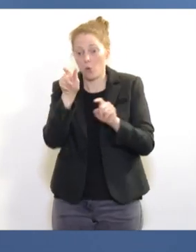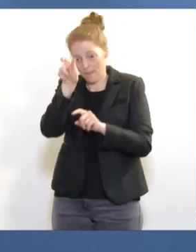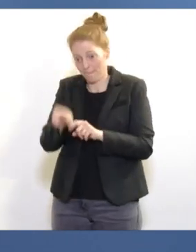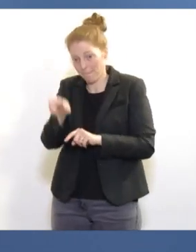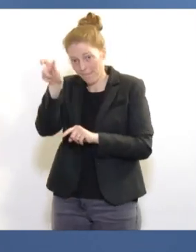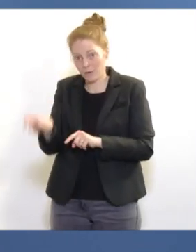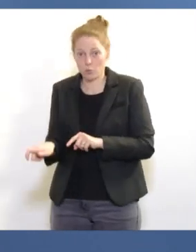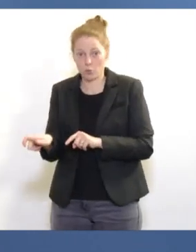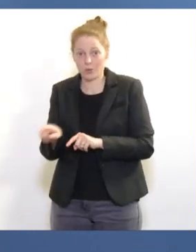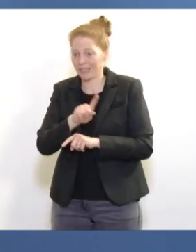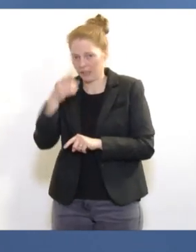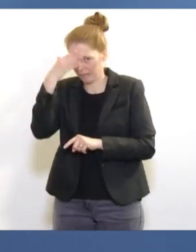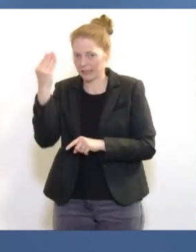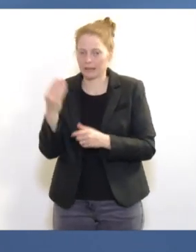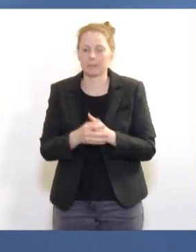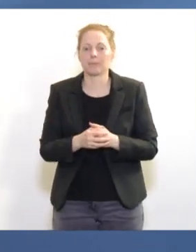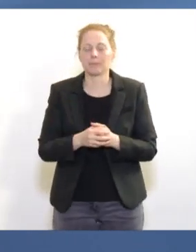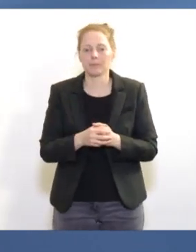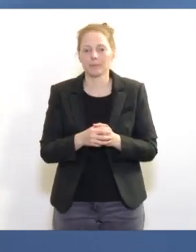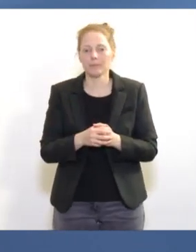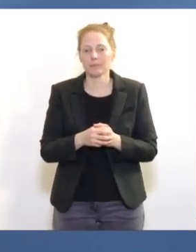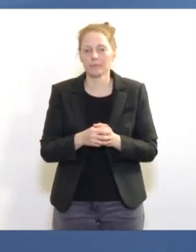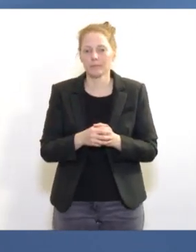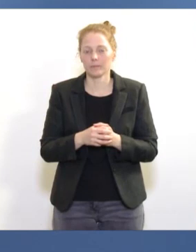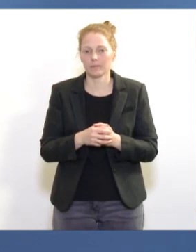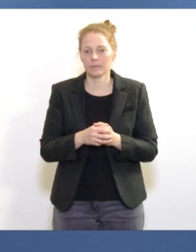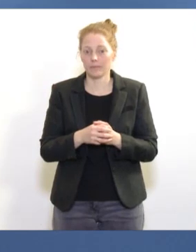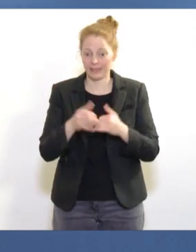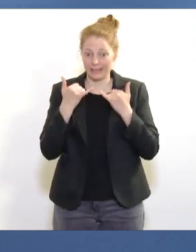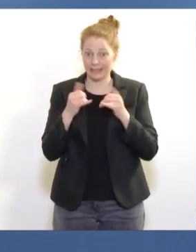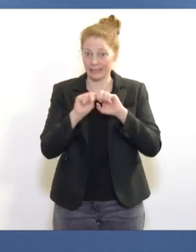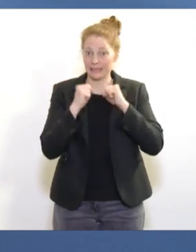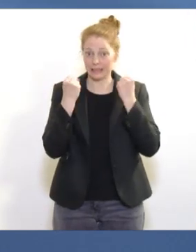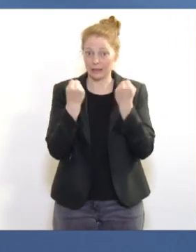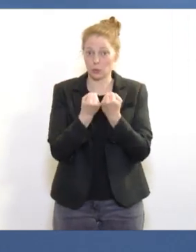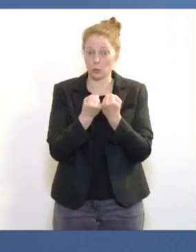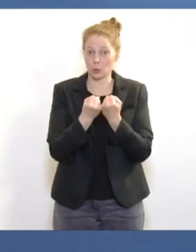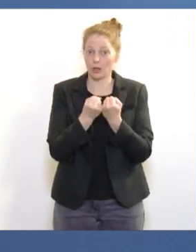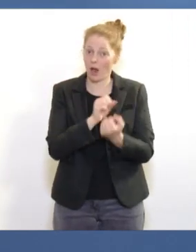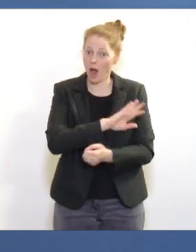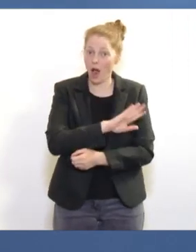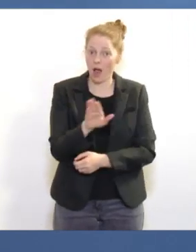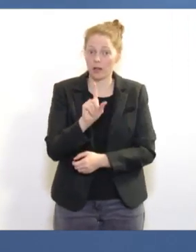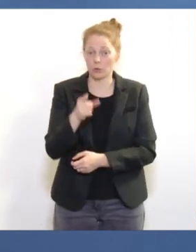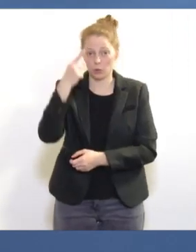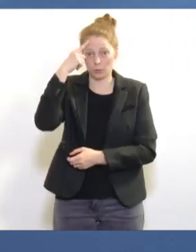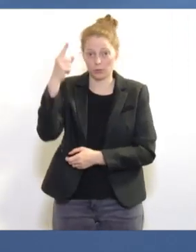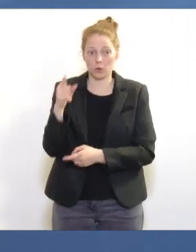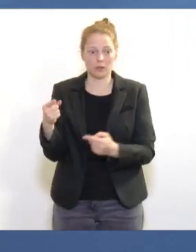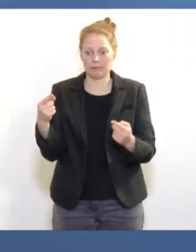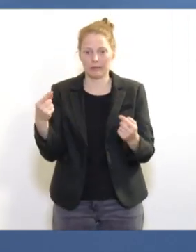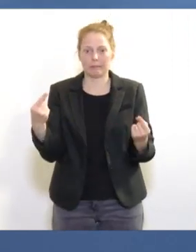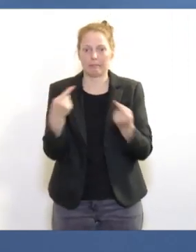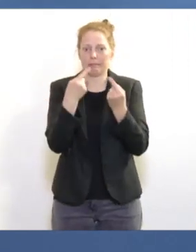Zahlerien nicht vergessen. Schiedverein soll sich sowieso an dieser Situation bewusst sein, dass es nicht geht, einen gegen